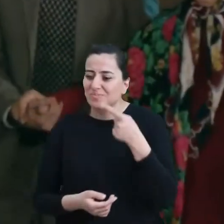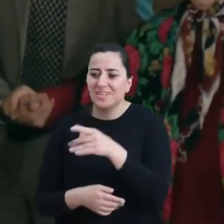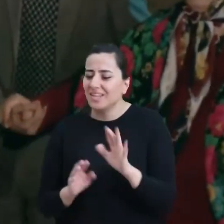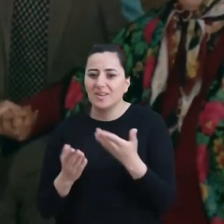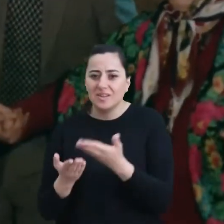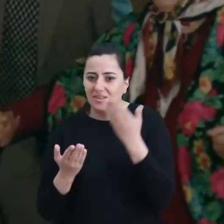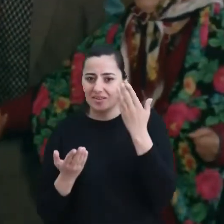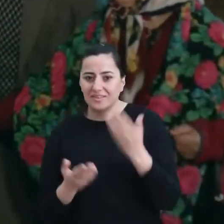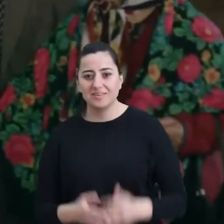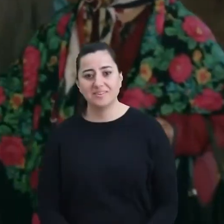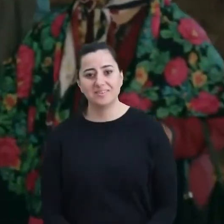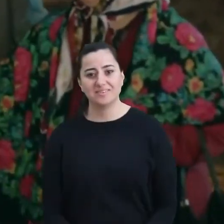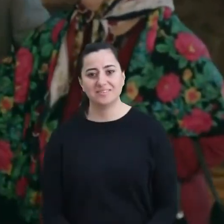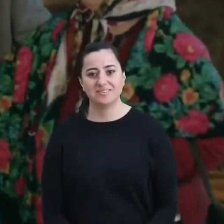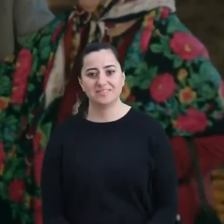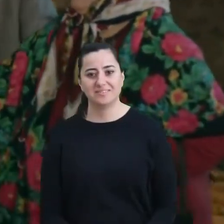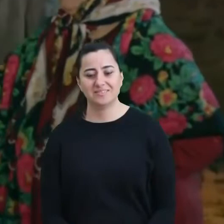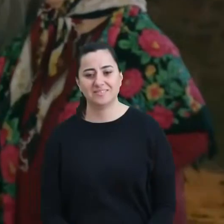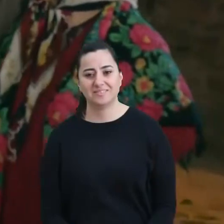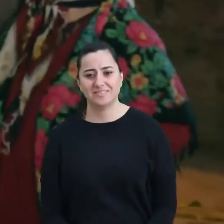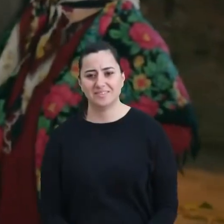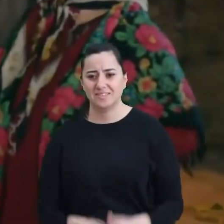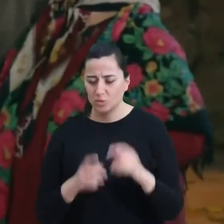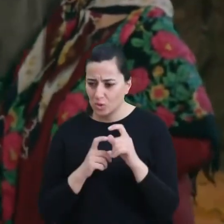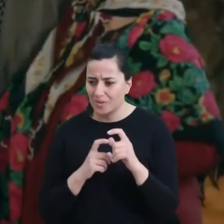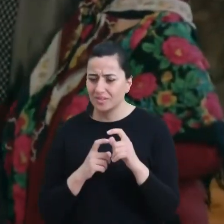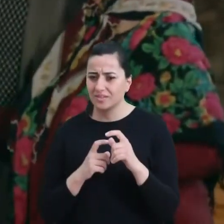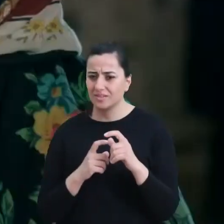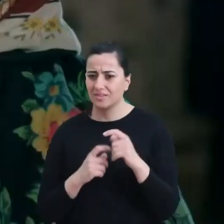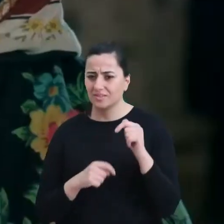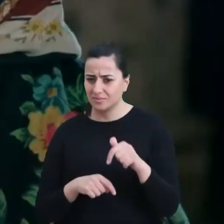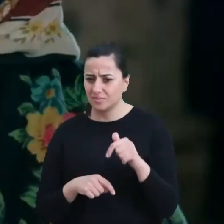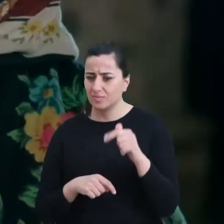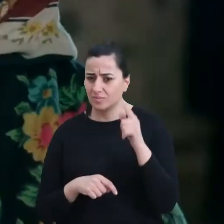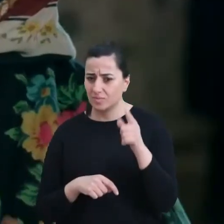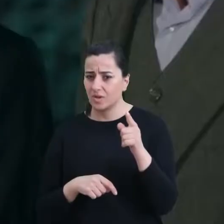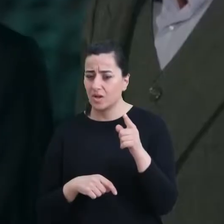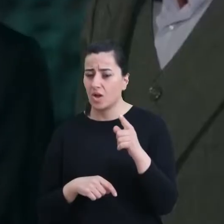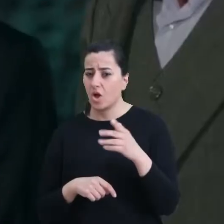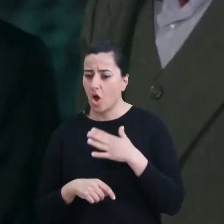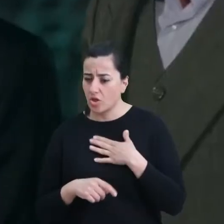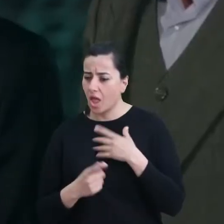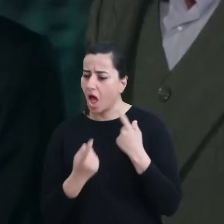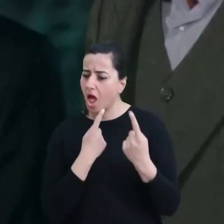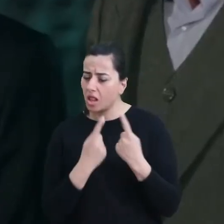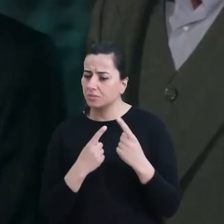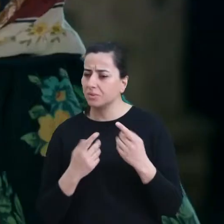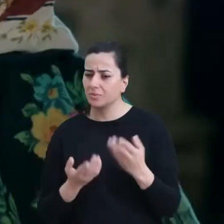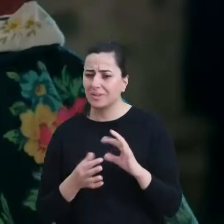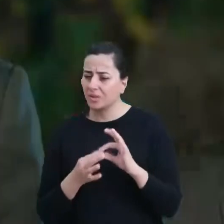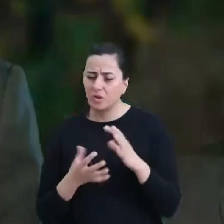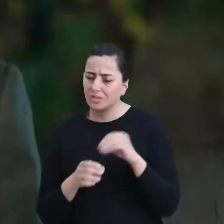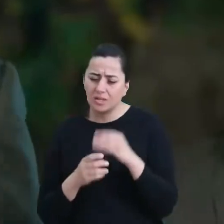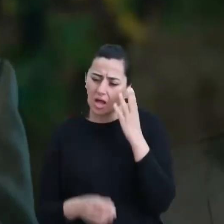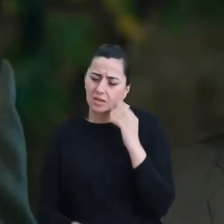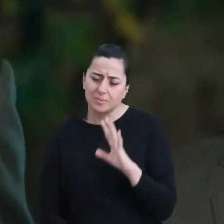Ne şapşalı bu? Süleyman, sen de beken ben eşinci. Bu önden anlaştık meselesi falan